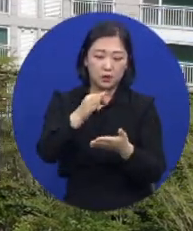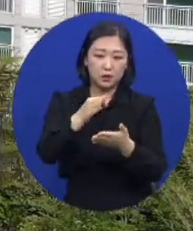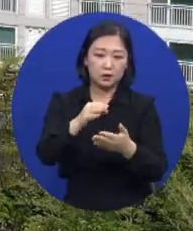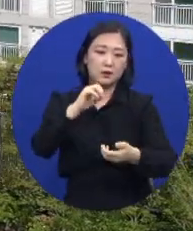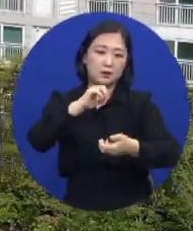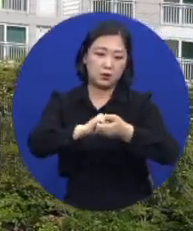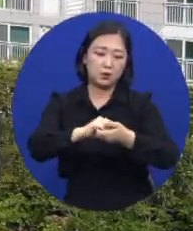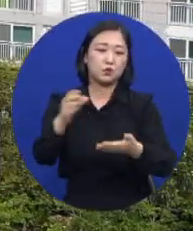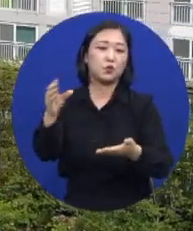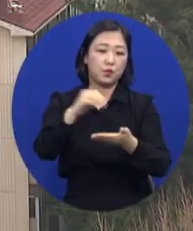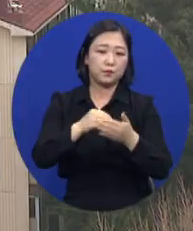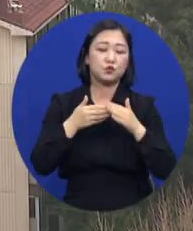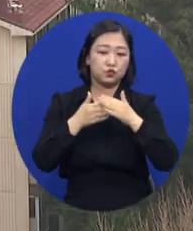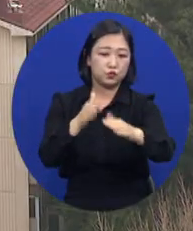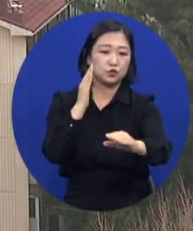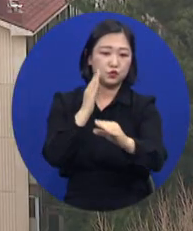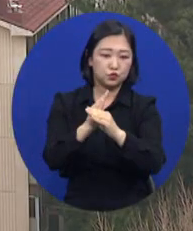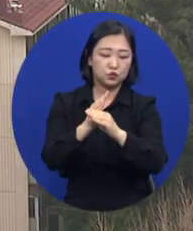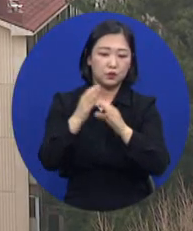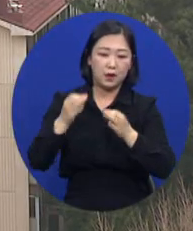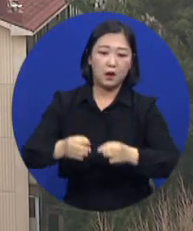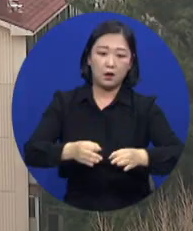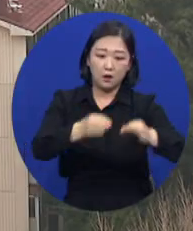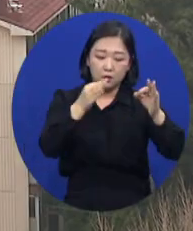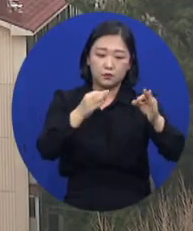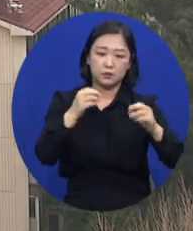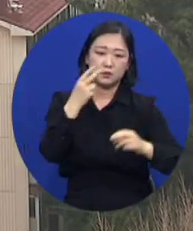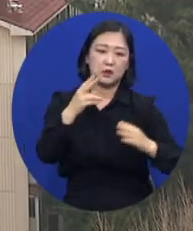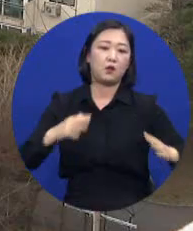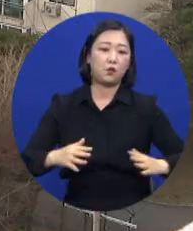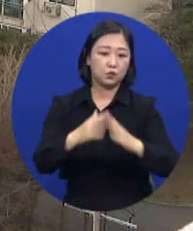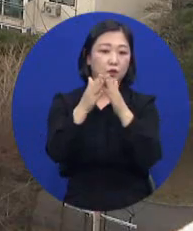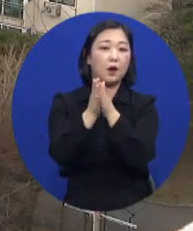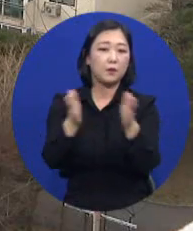도입을 추진하는 가운데 가격이 급등하는 재건축